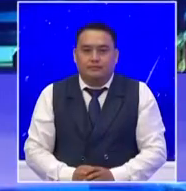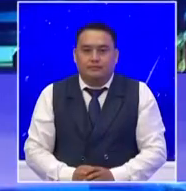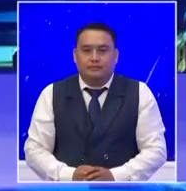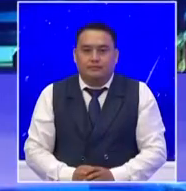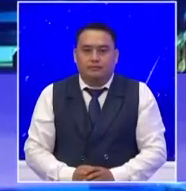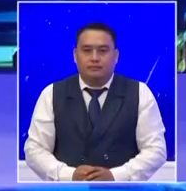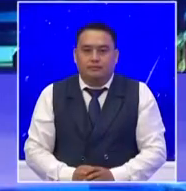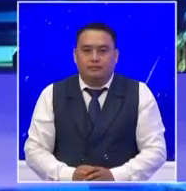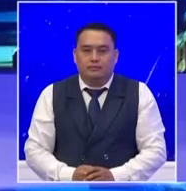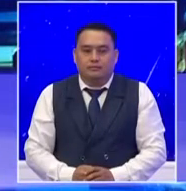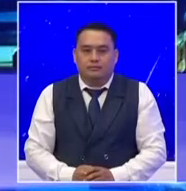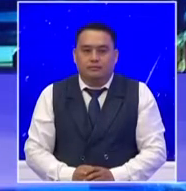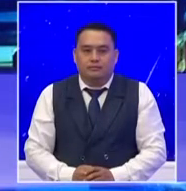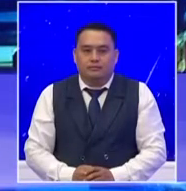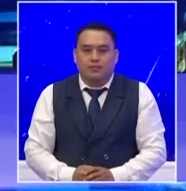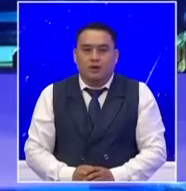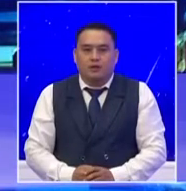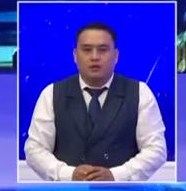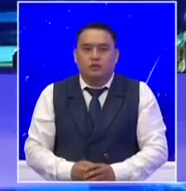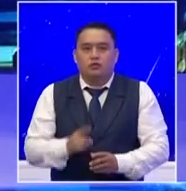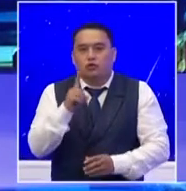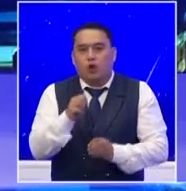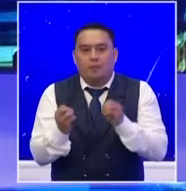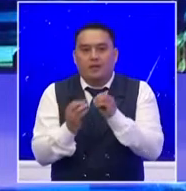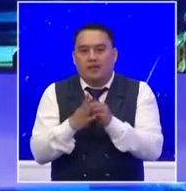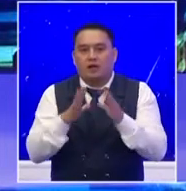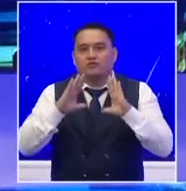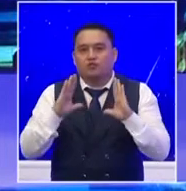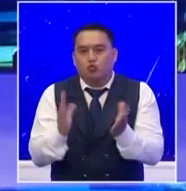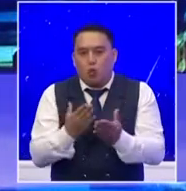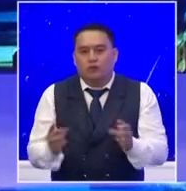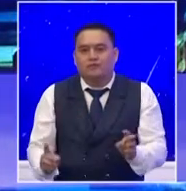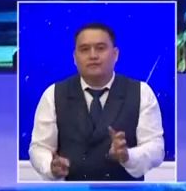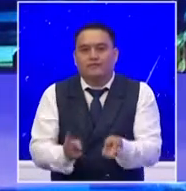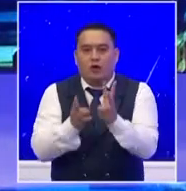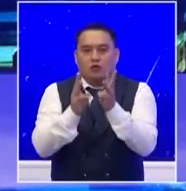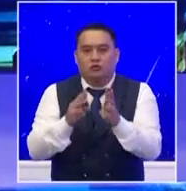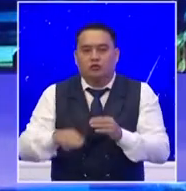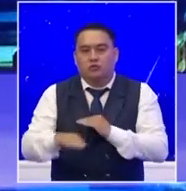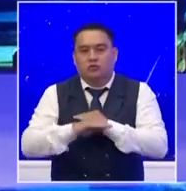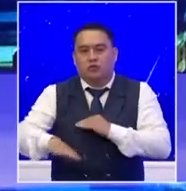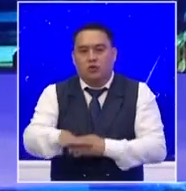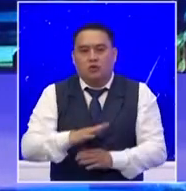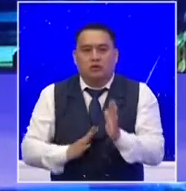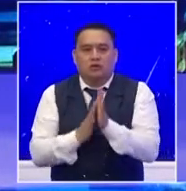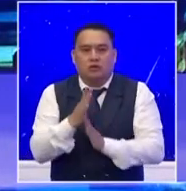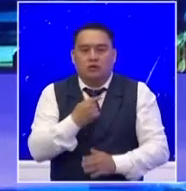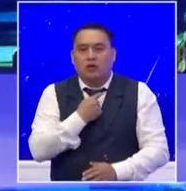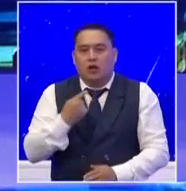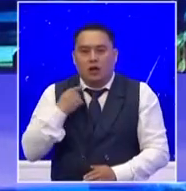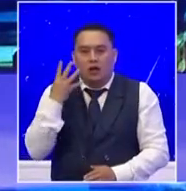Теперь об этом и другом более подробнее. Более 115 случаев возгорания травостоя произошло в Алматинской области с начала текущего